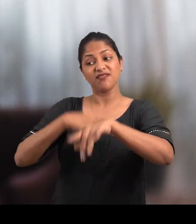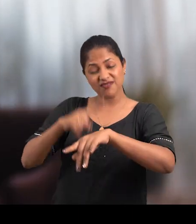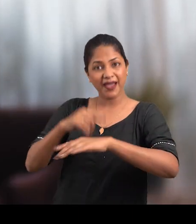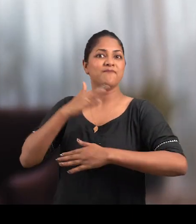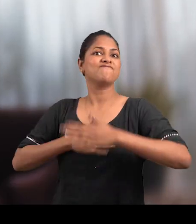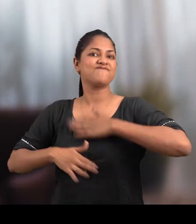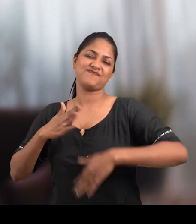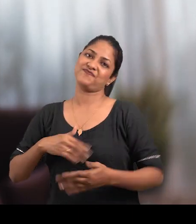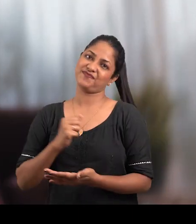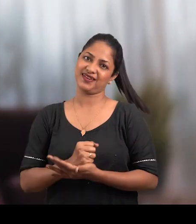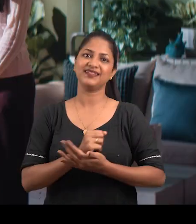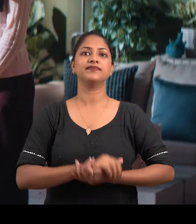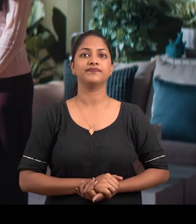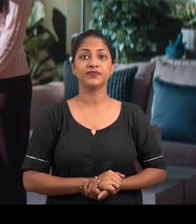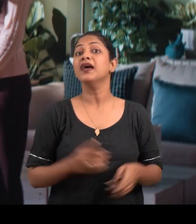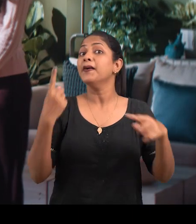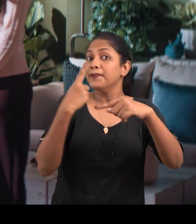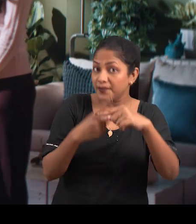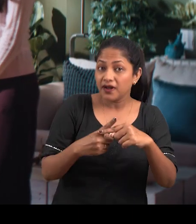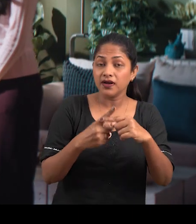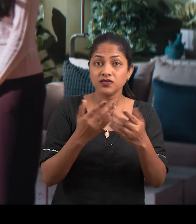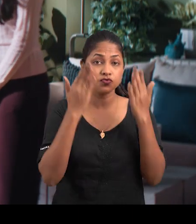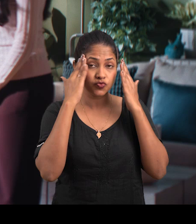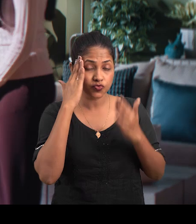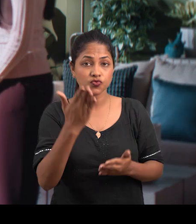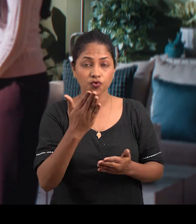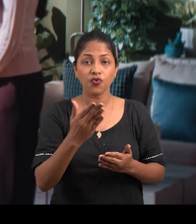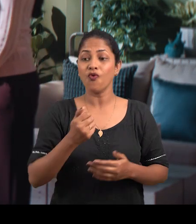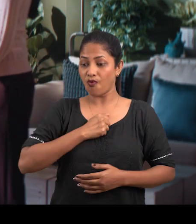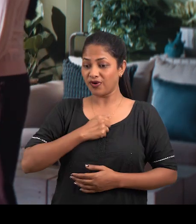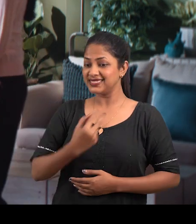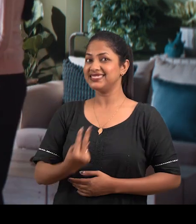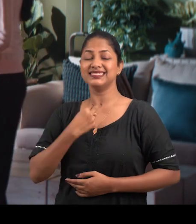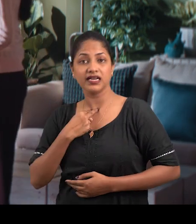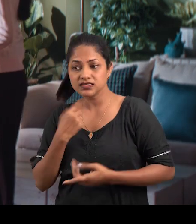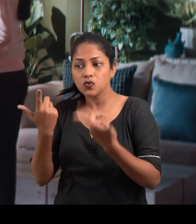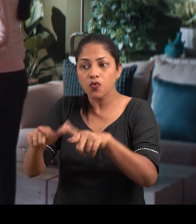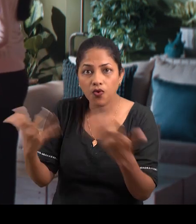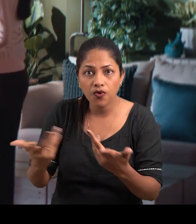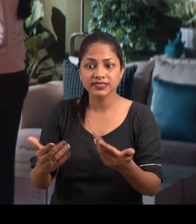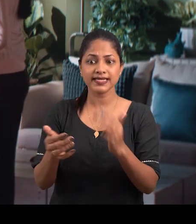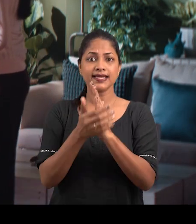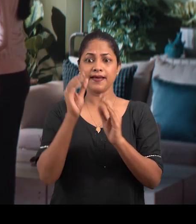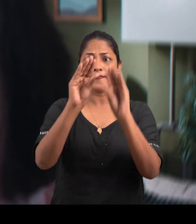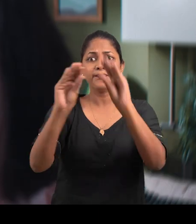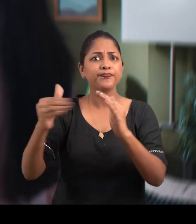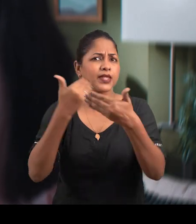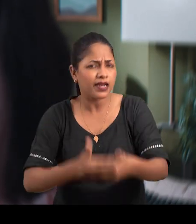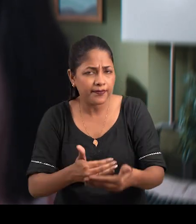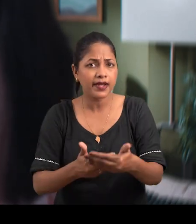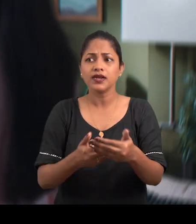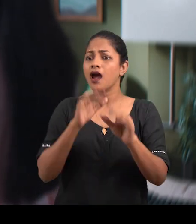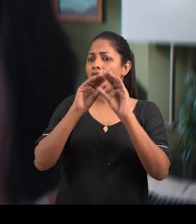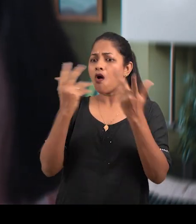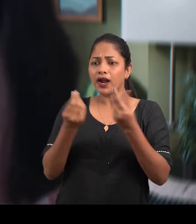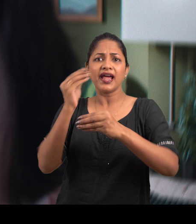ಅದಕ್ಕೆ ಸಮಯವನ್ನ ಕೊಡ್ಬೇಕಾಗತ್ತೆ. ಅದಕ್ಕಿಂತಲೂ ಮುಖ್ಯ ನಿನ್ನ ರಿಸ್ಕ್ ಎಷ್ಟು ಹಣ ಹೂಡಲು ಸಾಧ್ಯ ಮತ್ತೆ ಕಾಲಾವಧಿನ